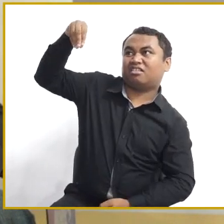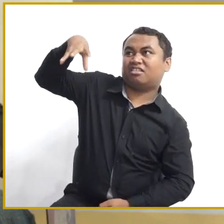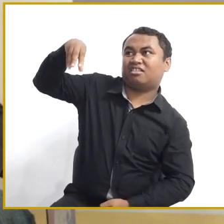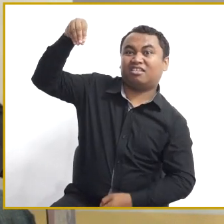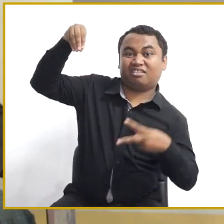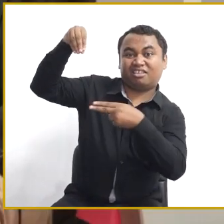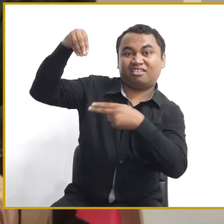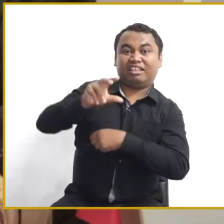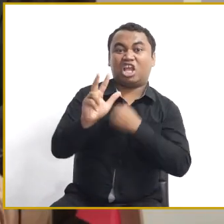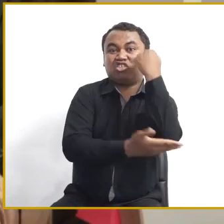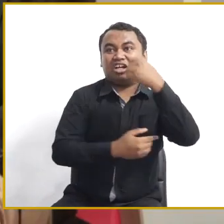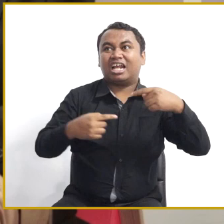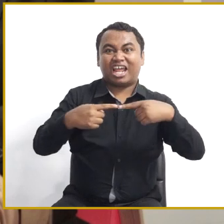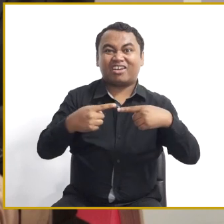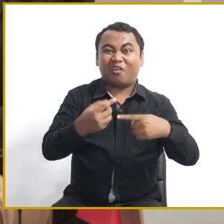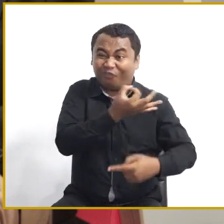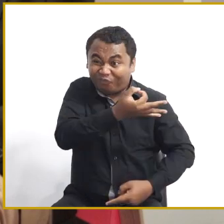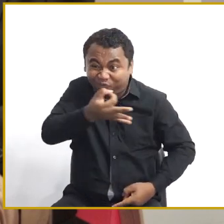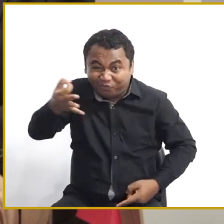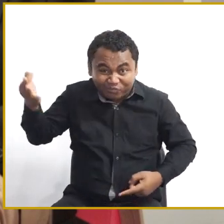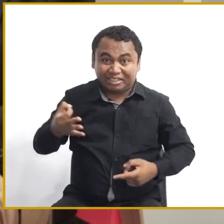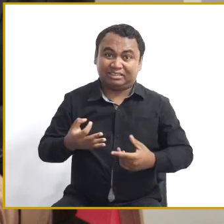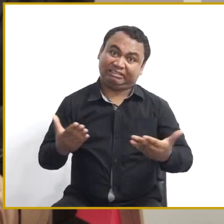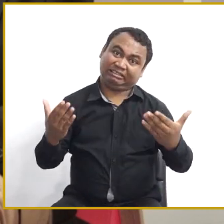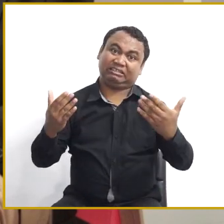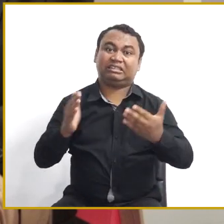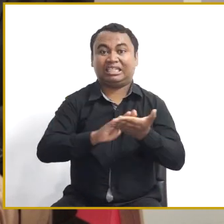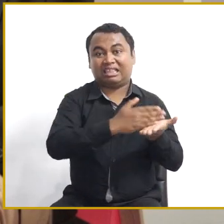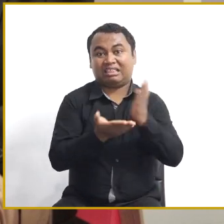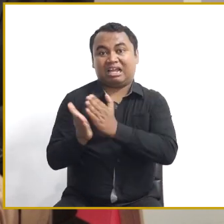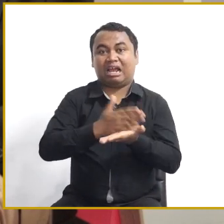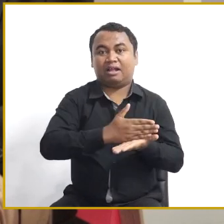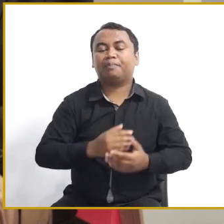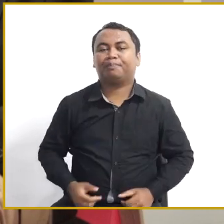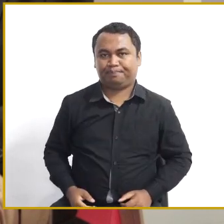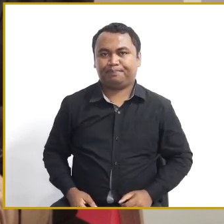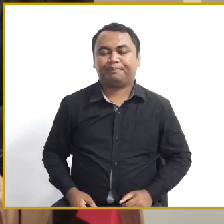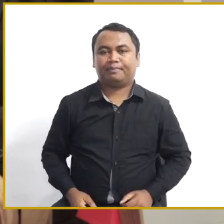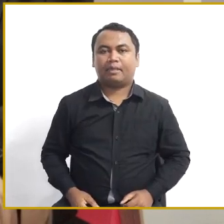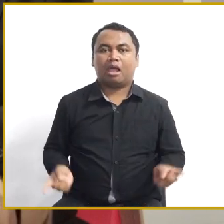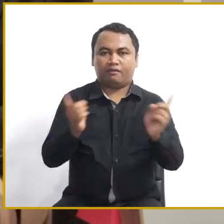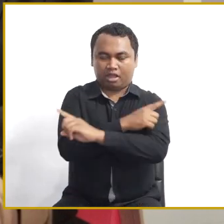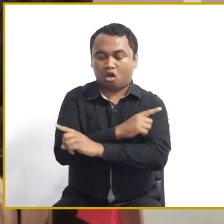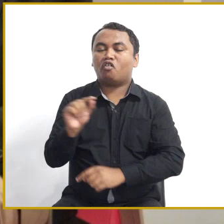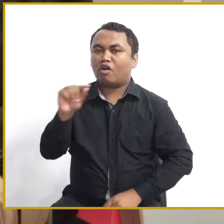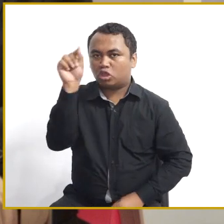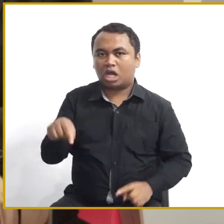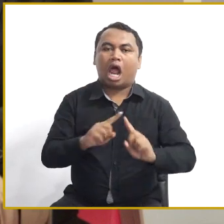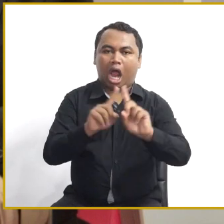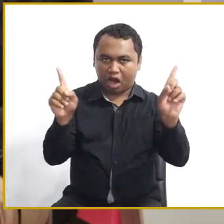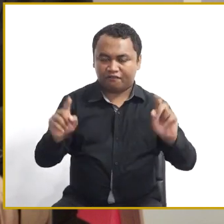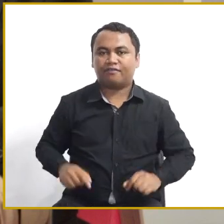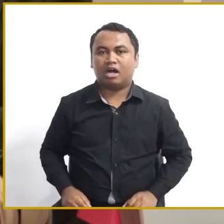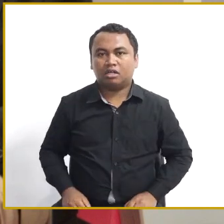resaka miverina amin'ilay olo resaka hoe rri na hoe zato andro indray zany Patrick natin'izay fa ianao mihitsy ny ametra-pialana raha ohatra ka tsy mahavita azy ny